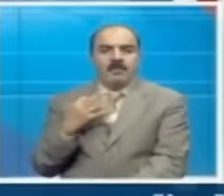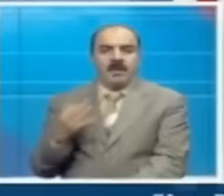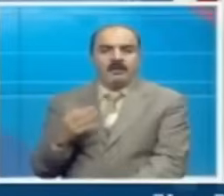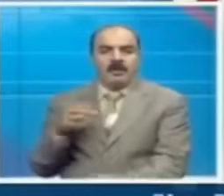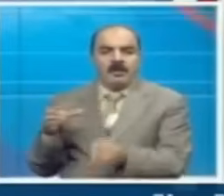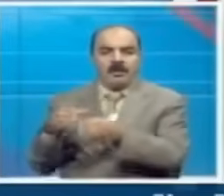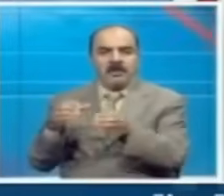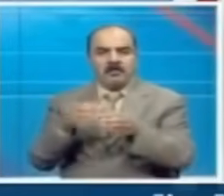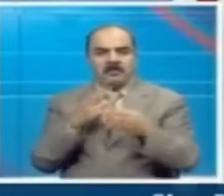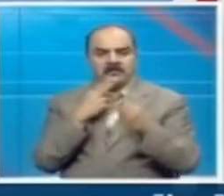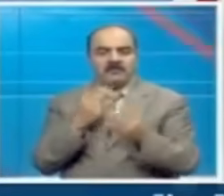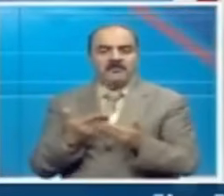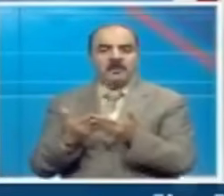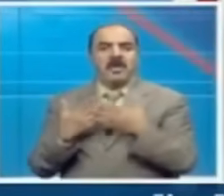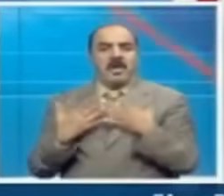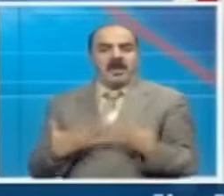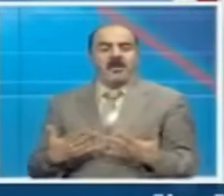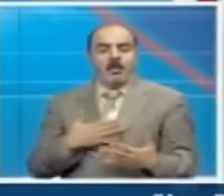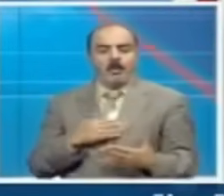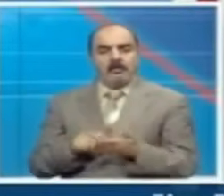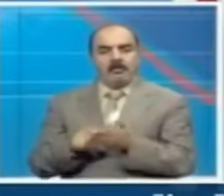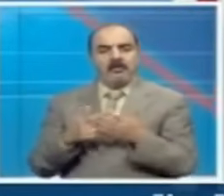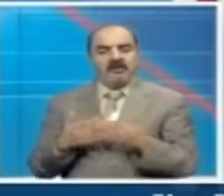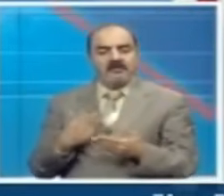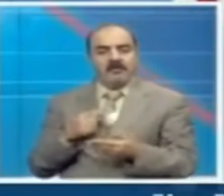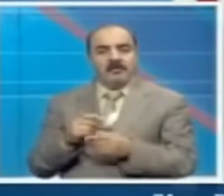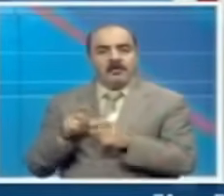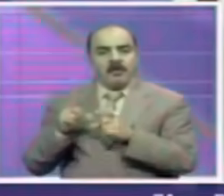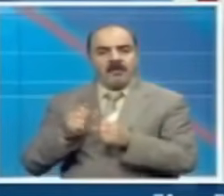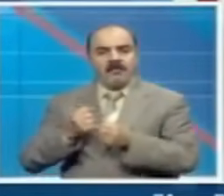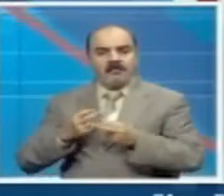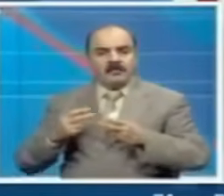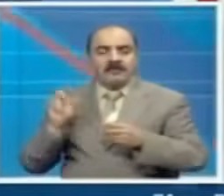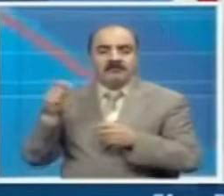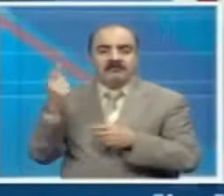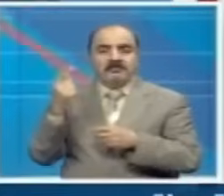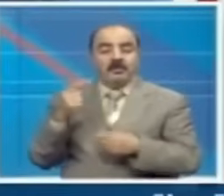183 مجمعا لتقديم الخدمات الحكومية وتوصيل المرافق والعدادات ل